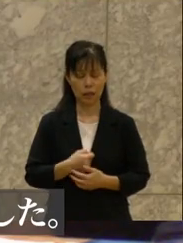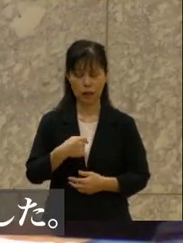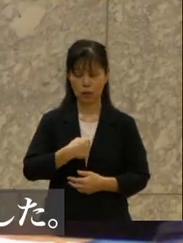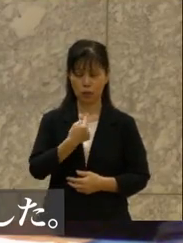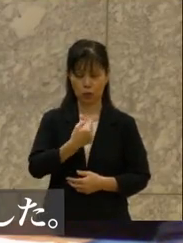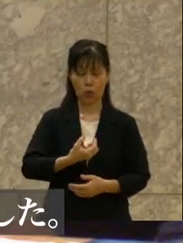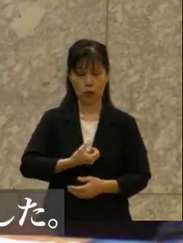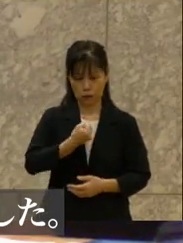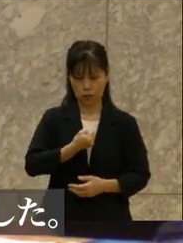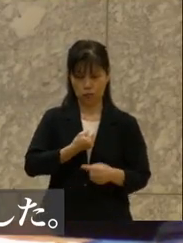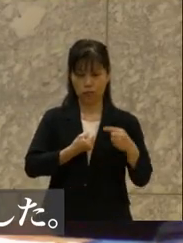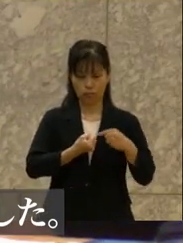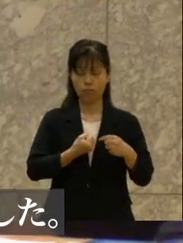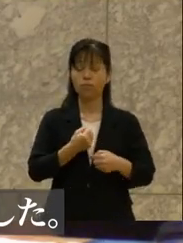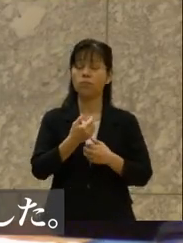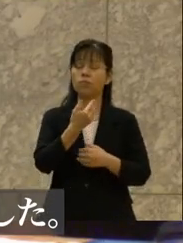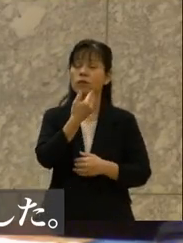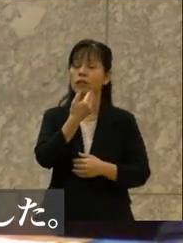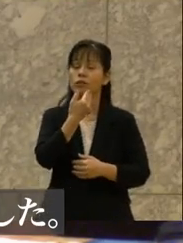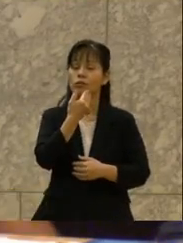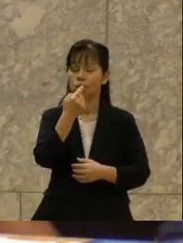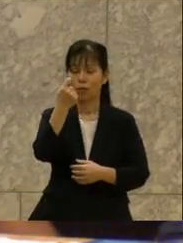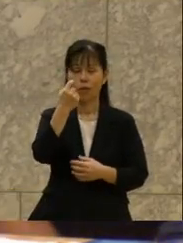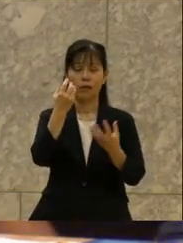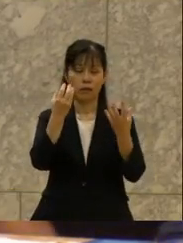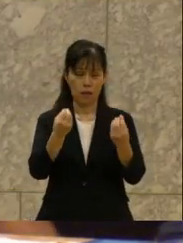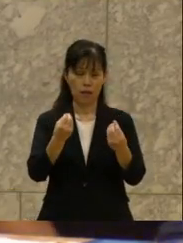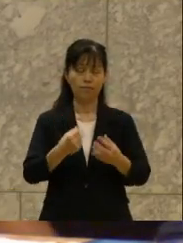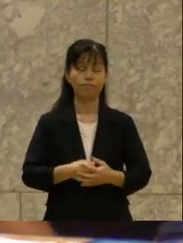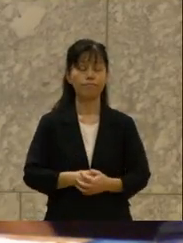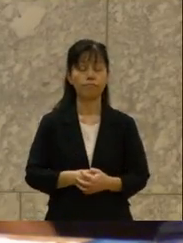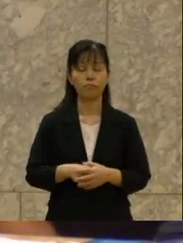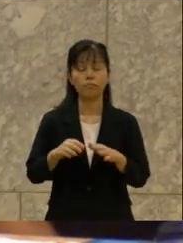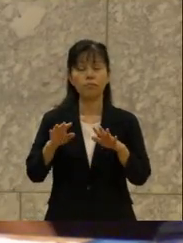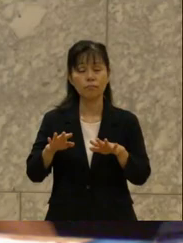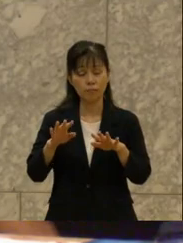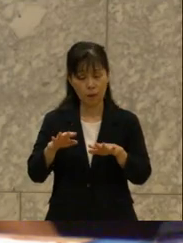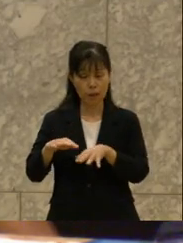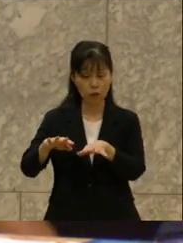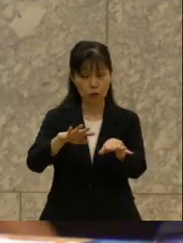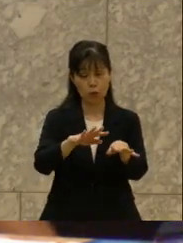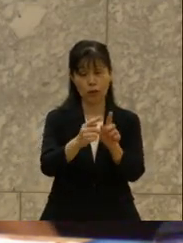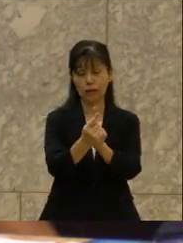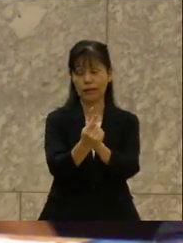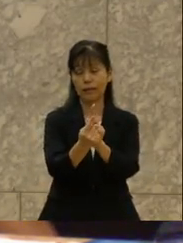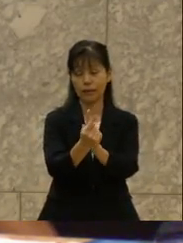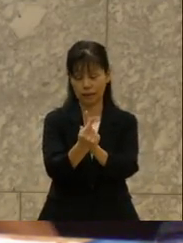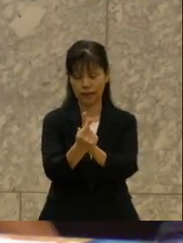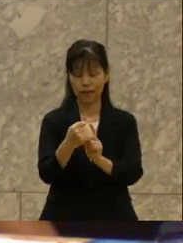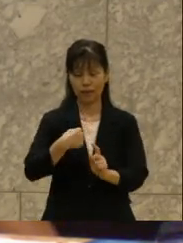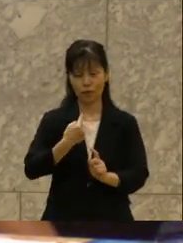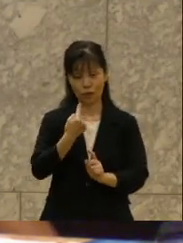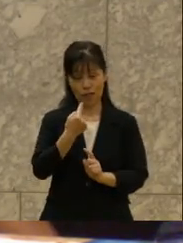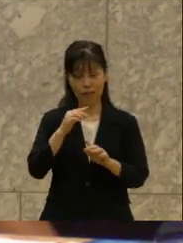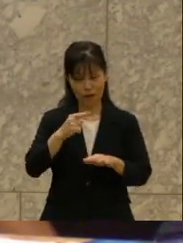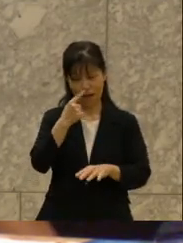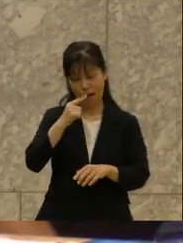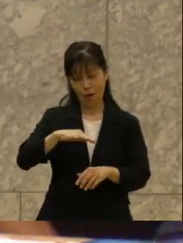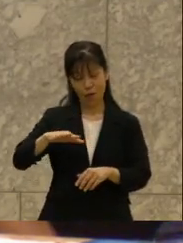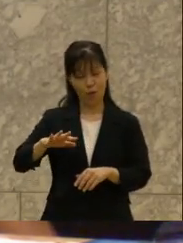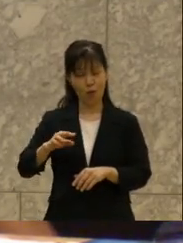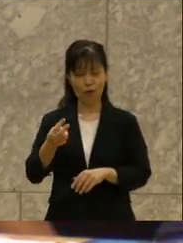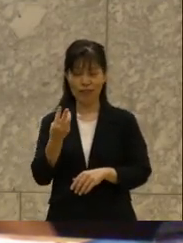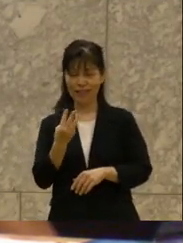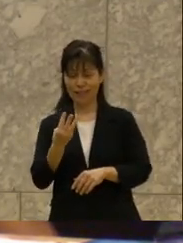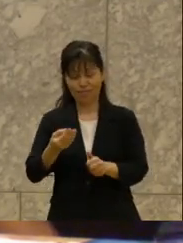るっていうのをすごく大事なことだと学びましたあとは今はもう陸上に対して子供も3人いる子育てしてる